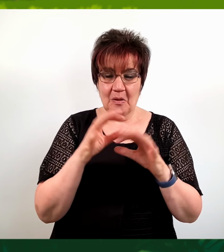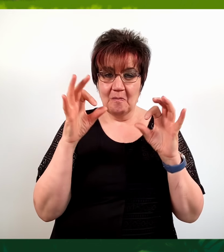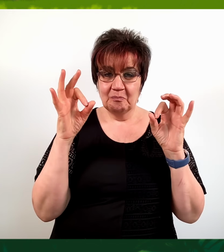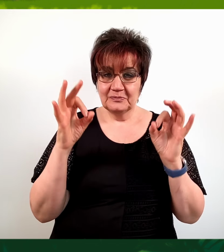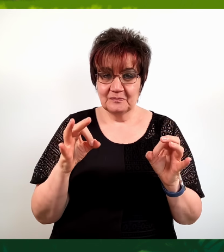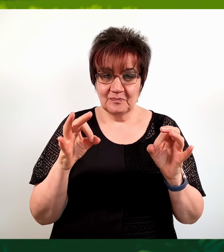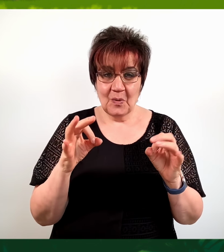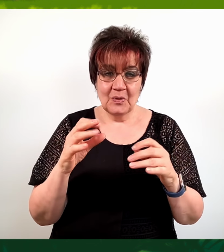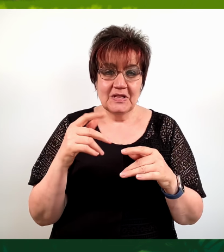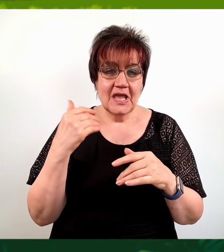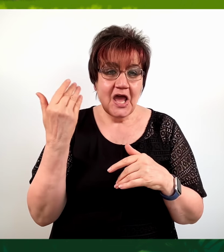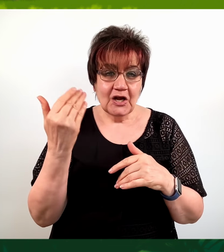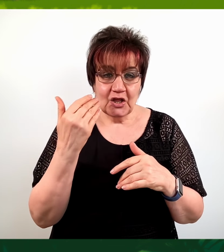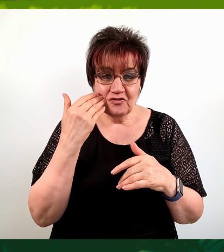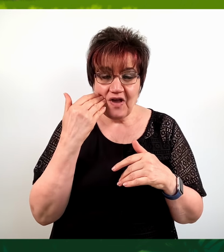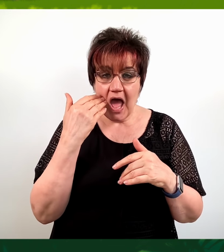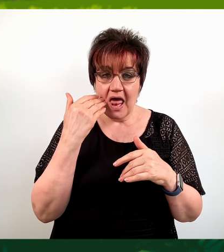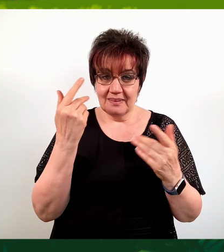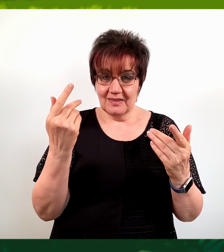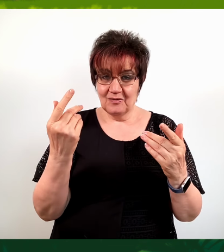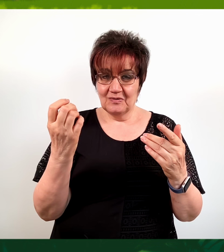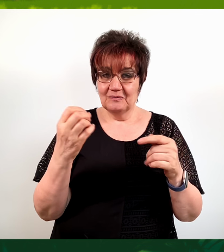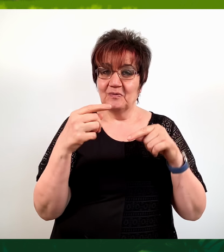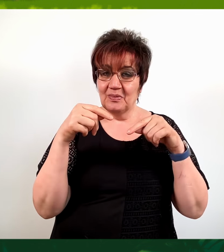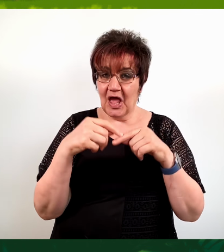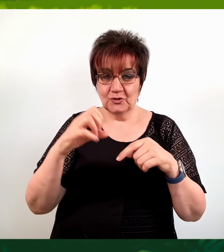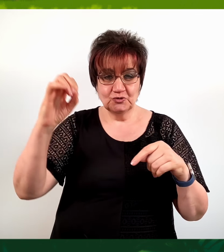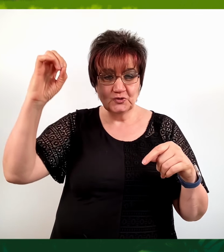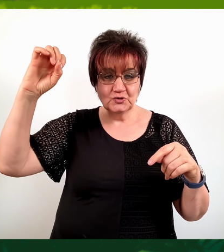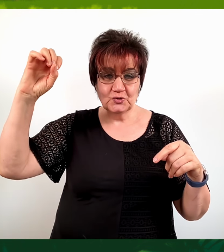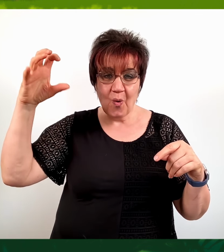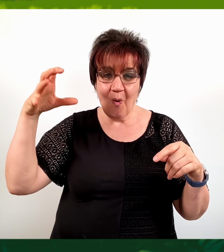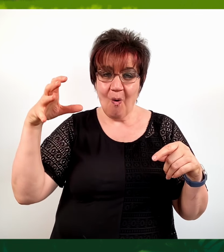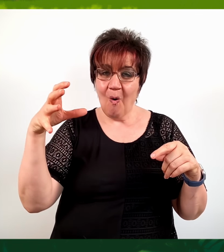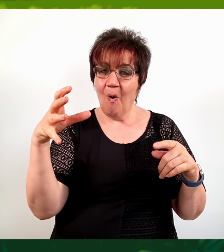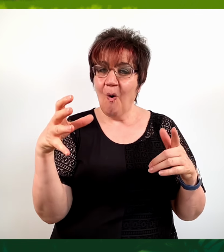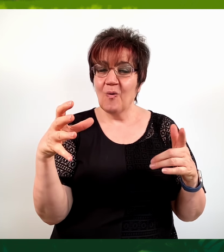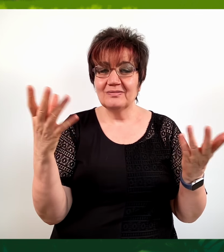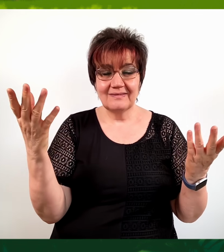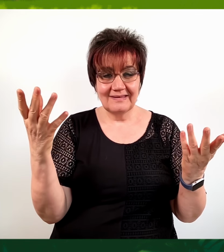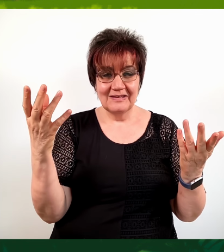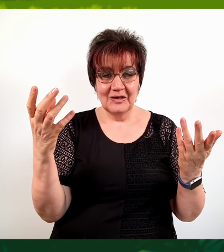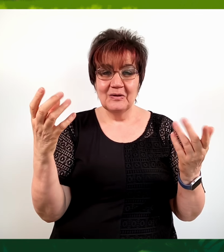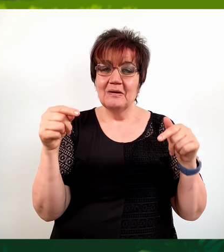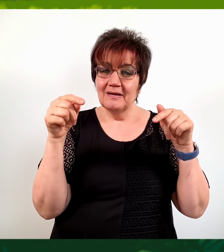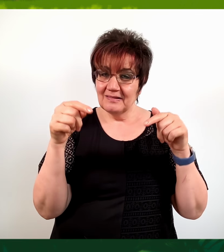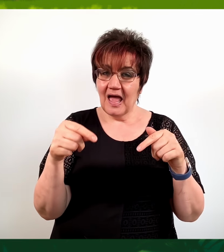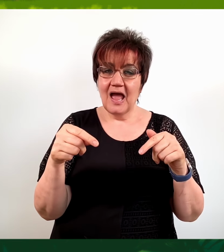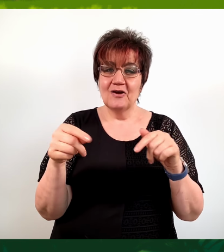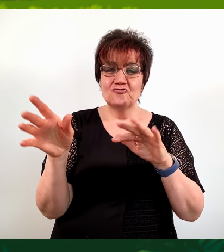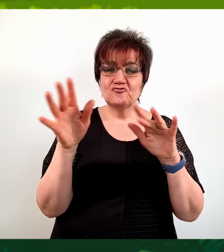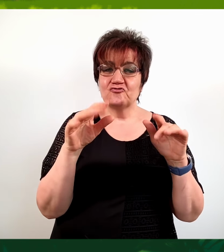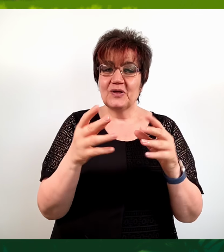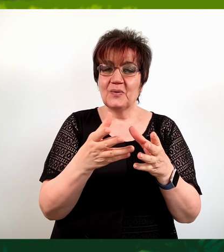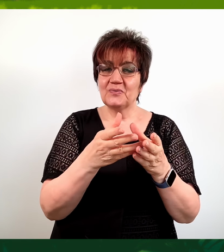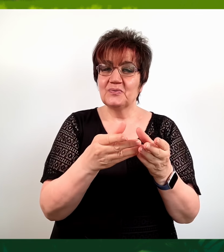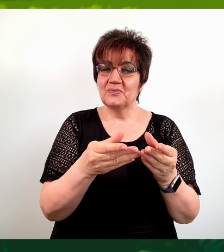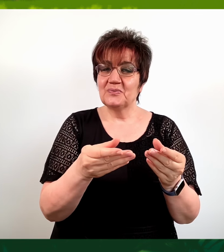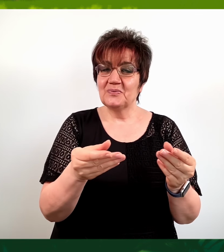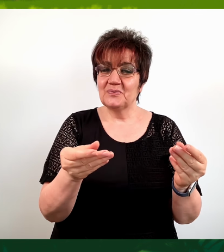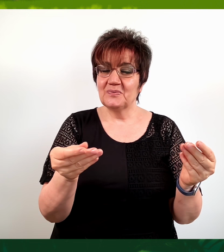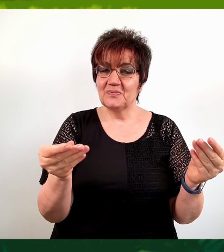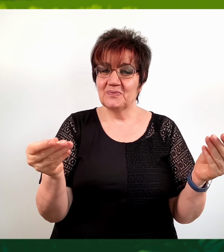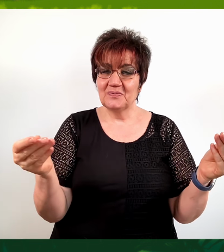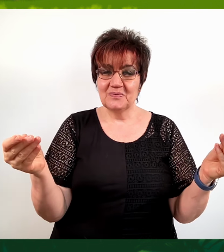Dann war es soweit und die Kraft der Sonne wurde stärker. Die Sonnenstrahlen ließen den Schnee schmelzen